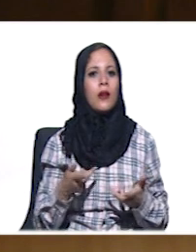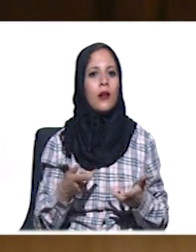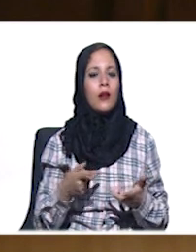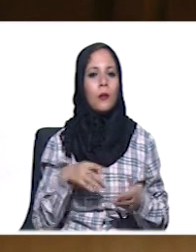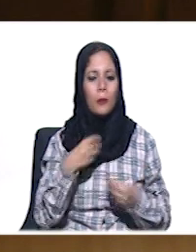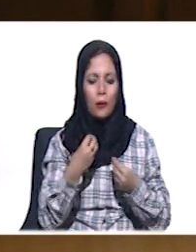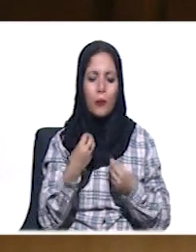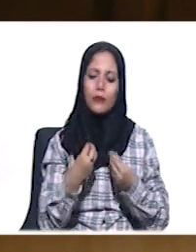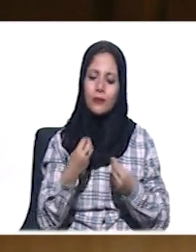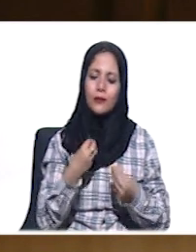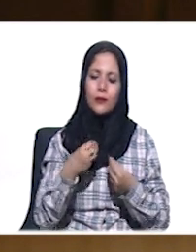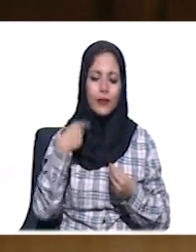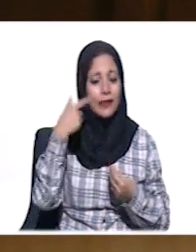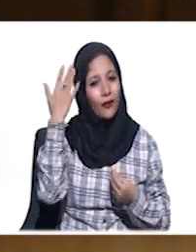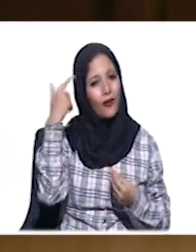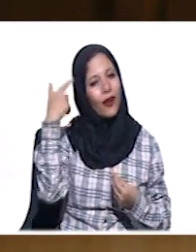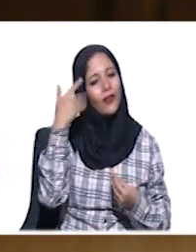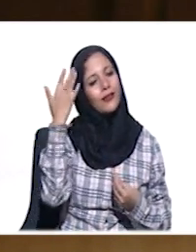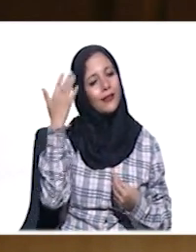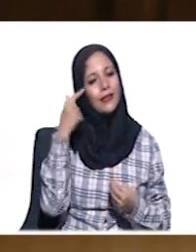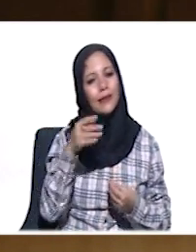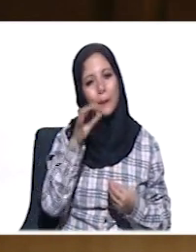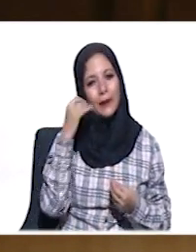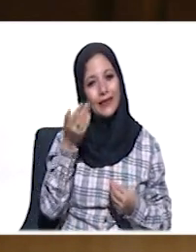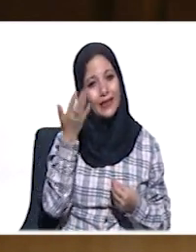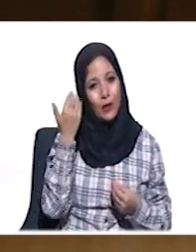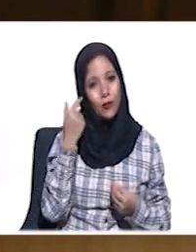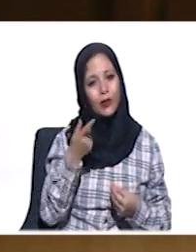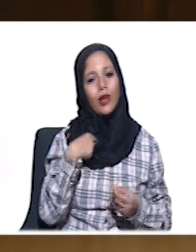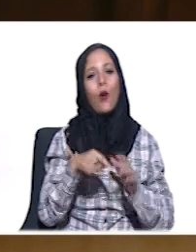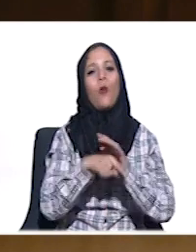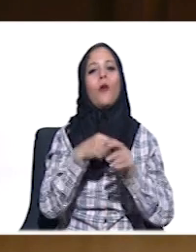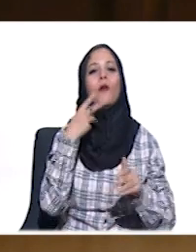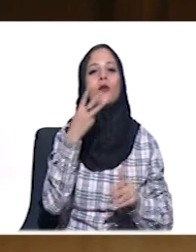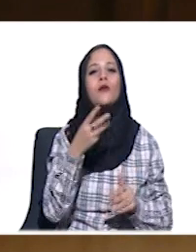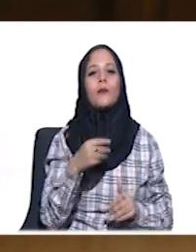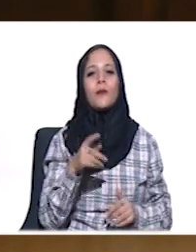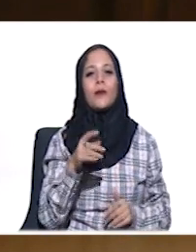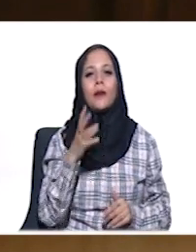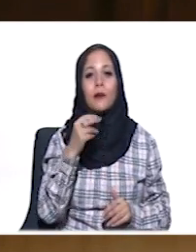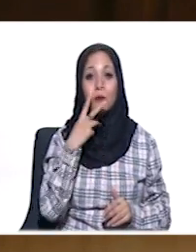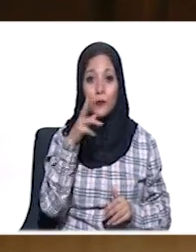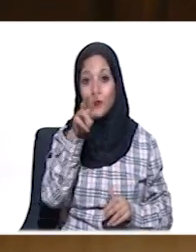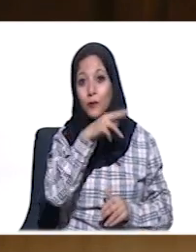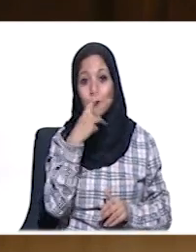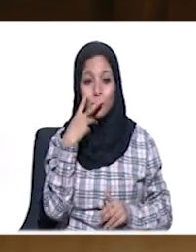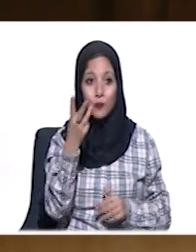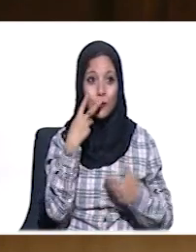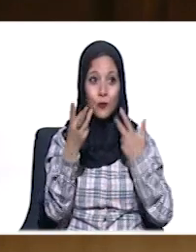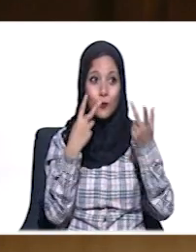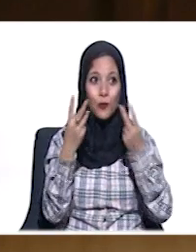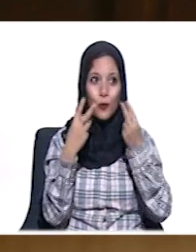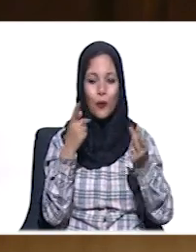خلينا مع مرة. بعض كده بالراحه نفتكر اللحظه دي، اكننا دلوقتي انتوا بتشوفوا بعض لاول مره. عايز اشوف النظرات اللي كانت في كل عين